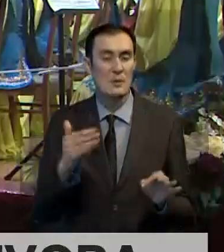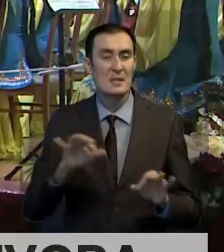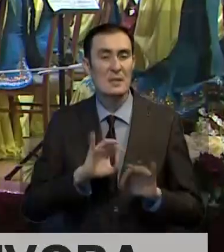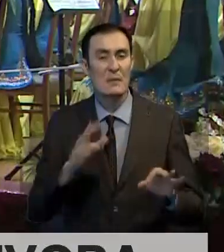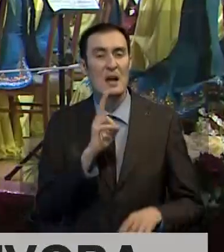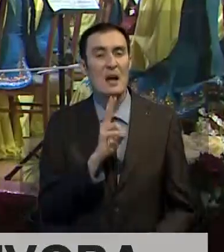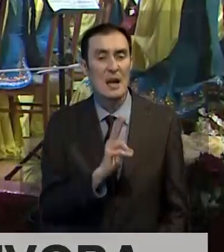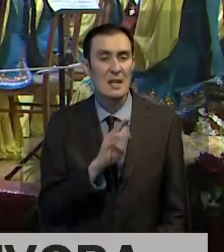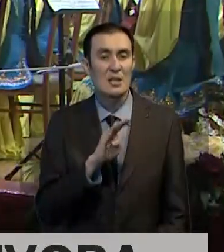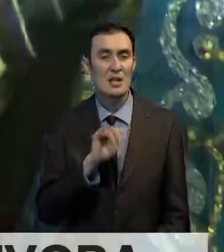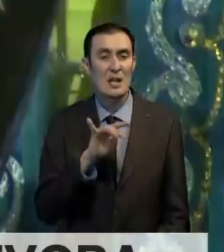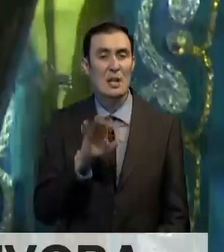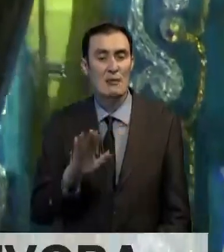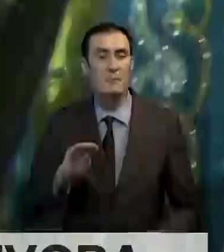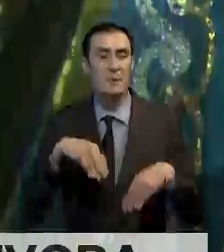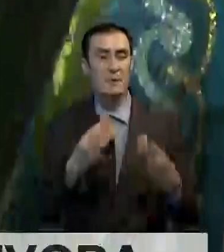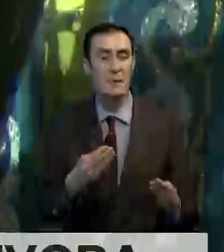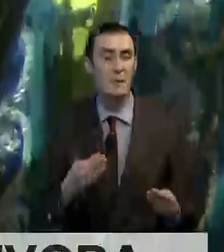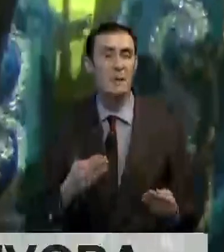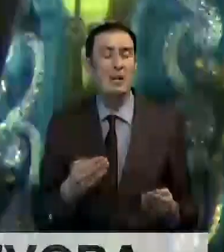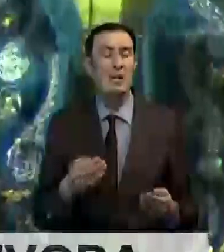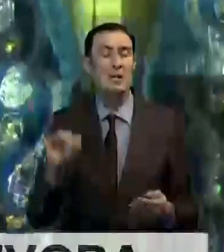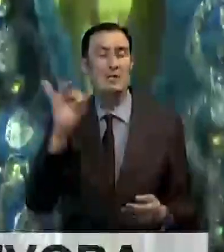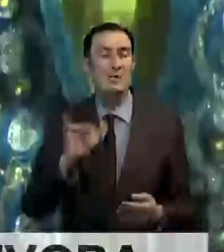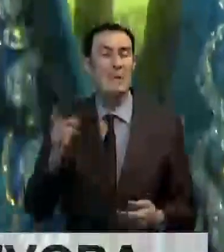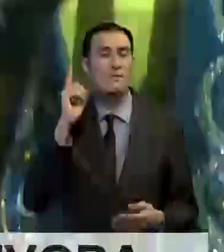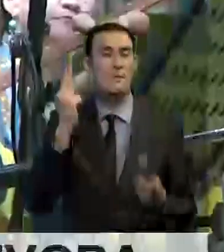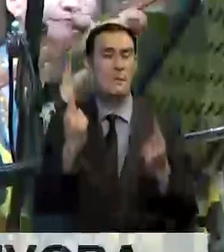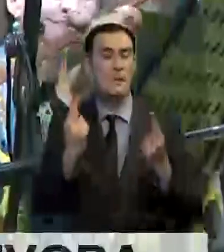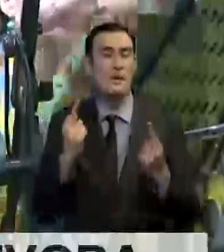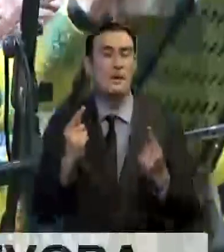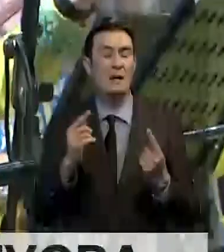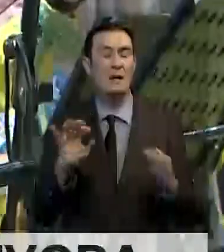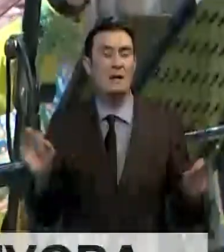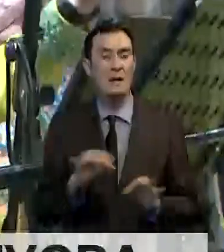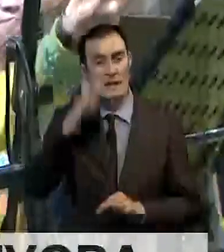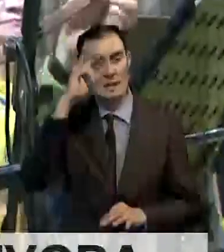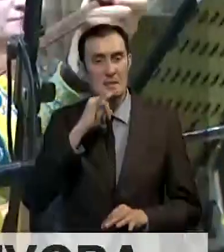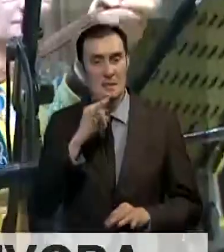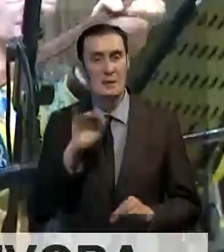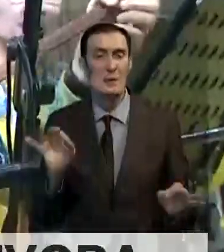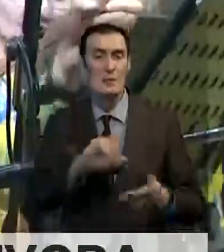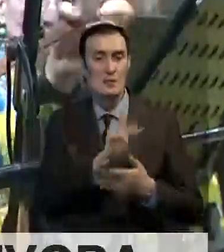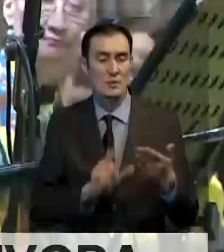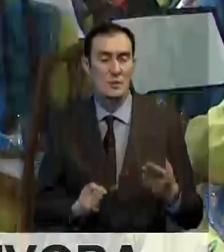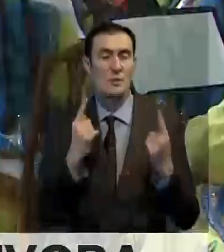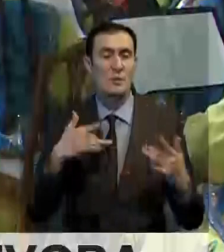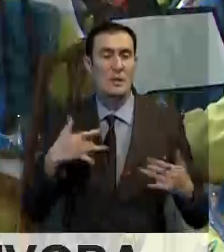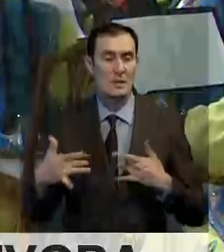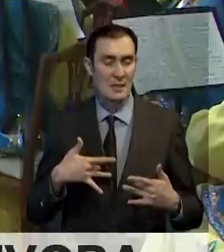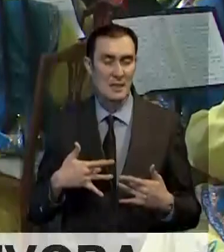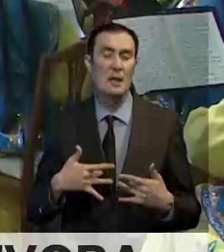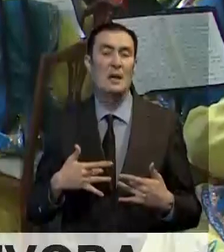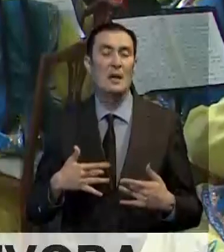словам, Калижантлиев донес до нашего времени дыхание великой эпохи, золотого века казахской музыки. На юбилейном концерте